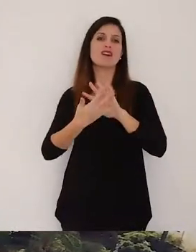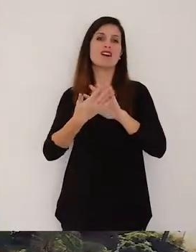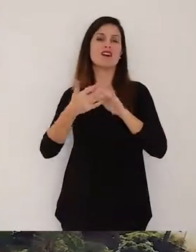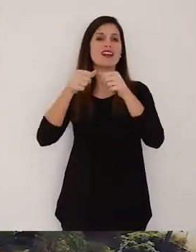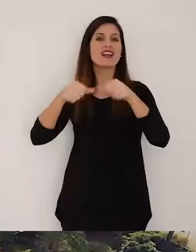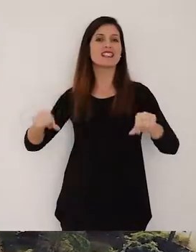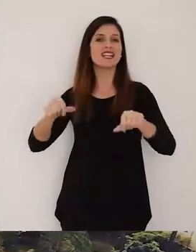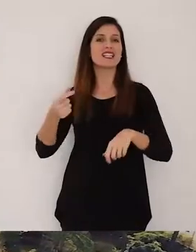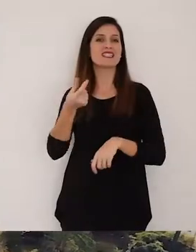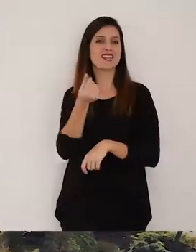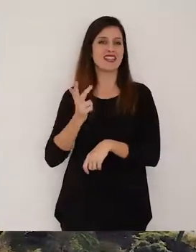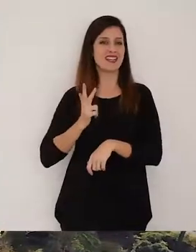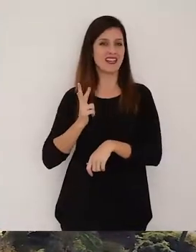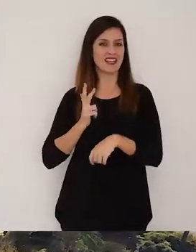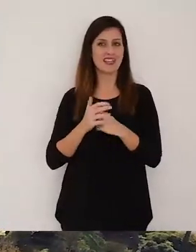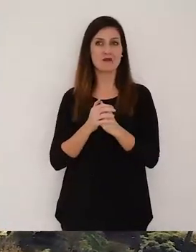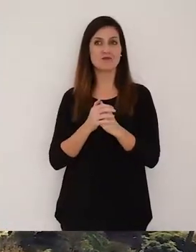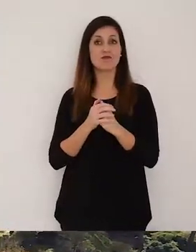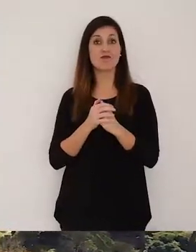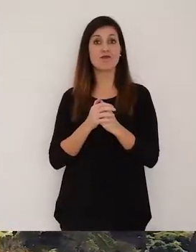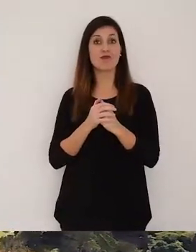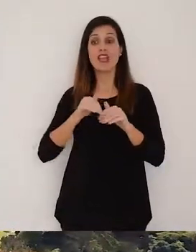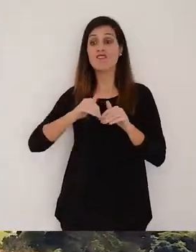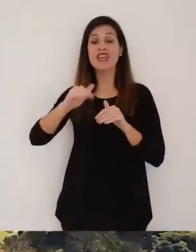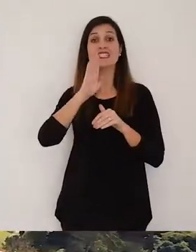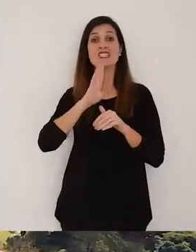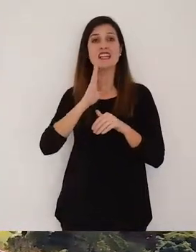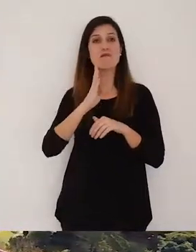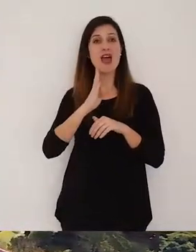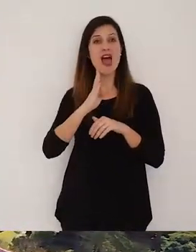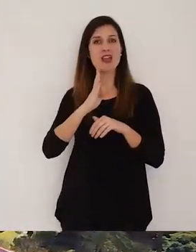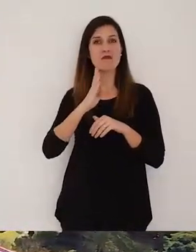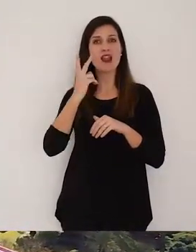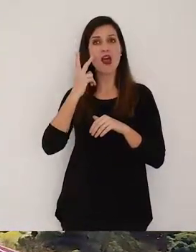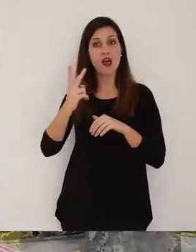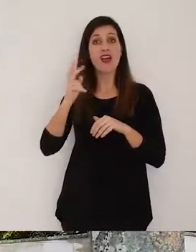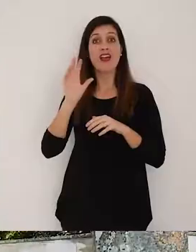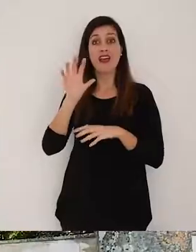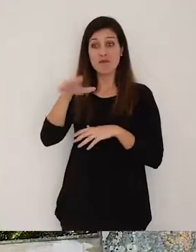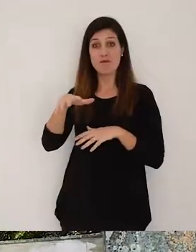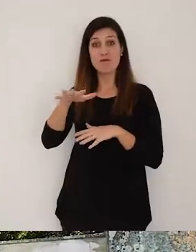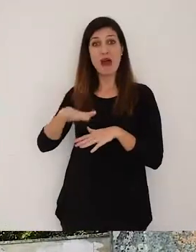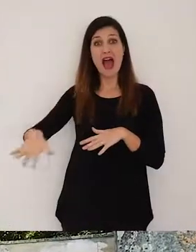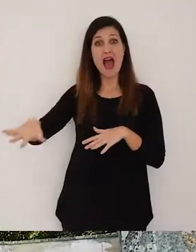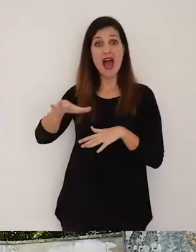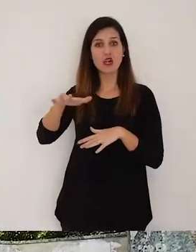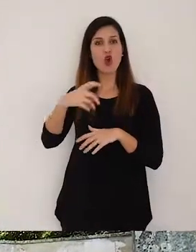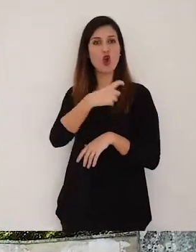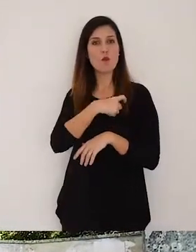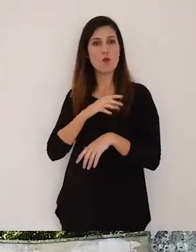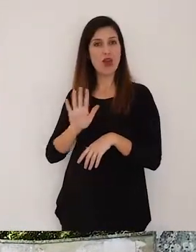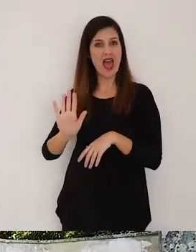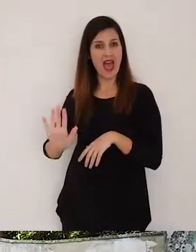Proseguendo verso via Santa Barbara si incontra il grazioso parco comunale, confinante con la signorile Villa Episcopo.